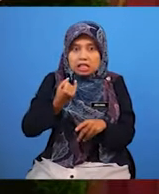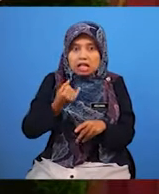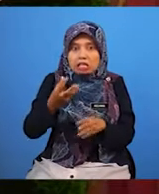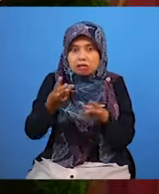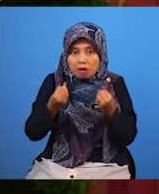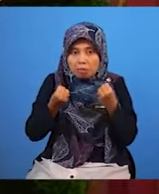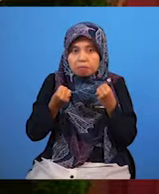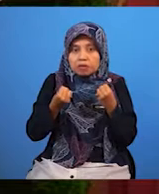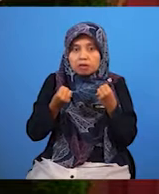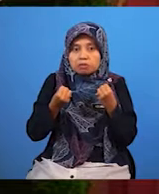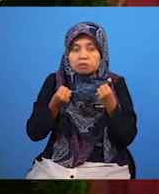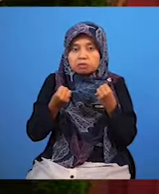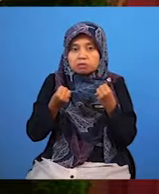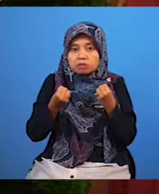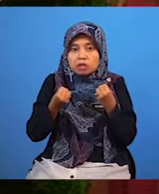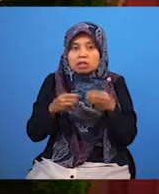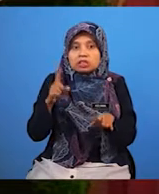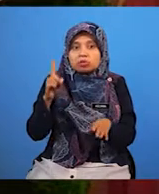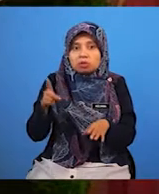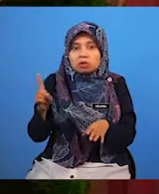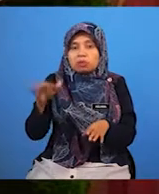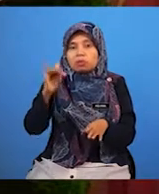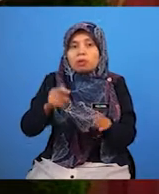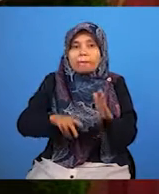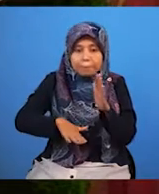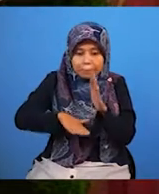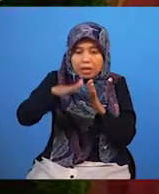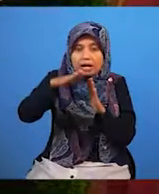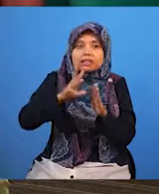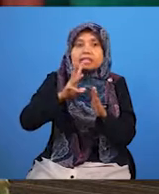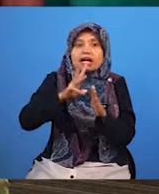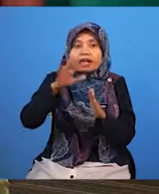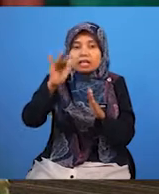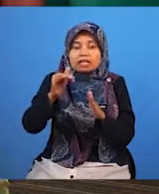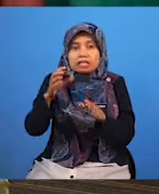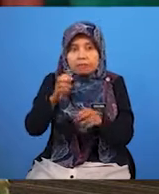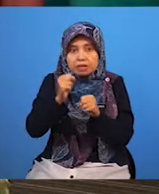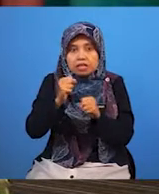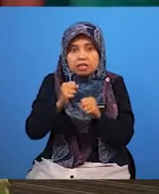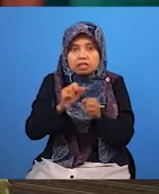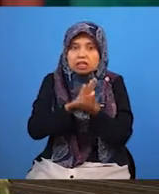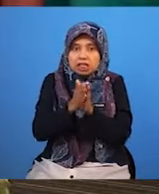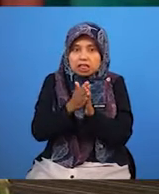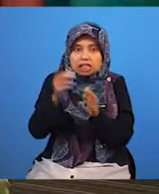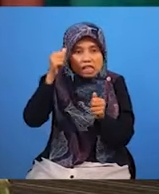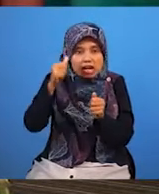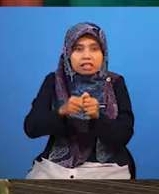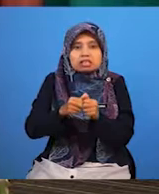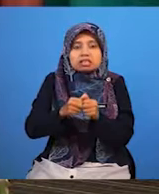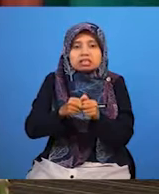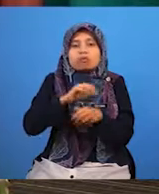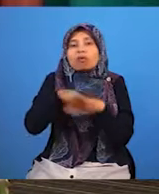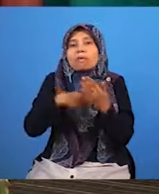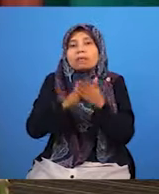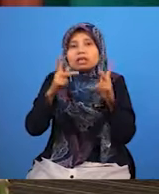mengekalkan keaslian sampel di suatu paras air yang kita ambil. Jadi diharapkan para pelajar sekalian